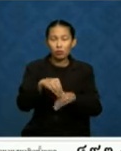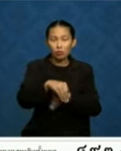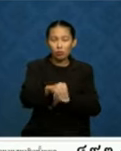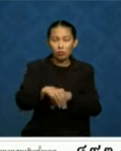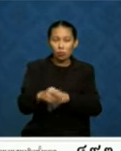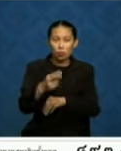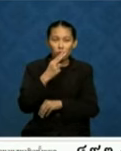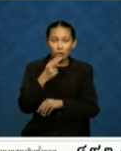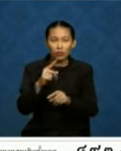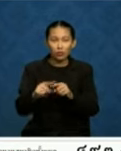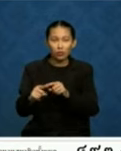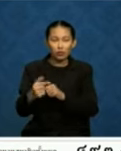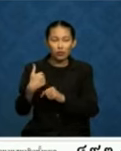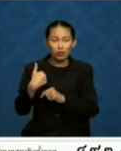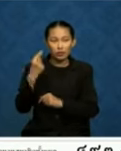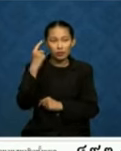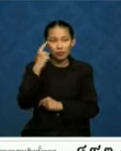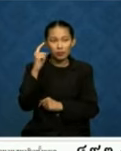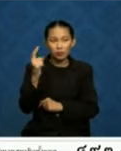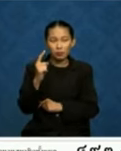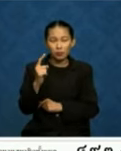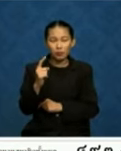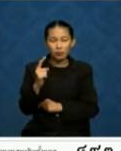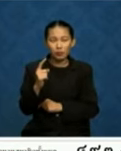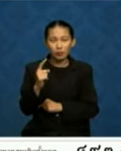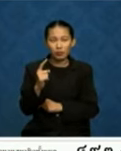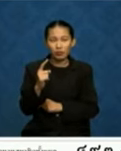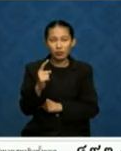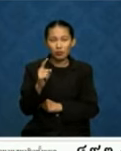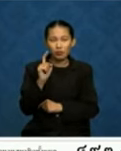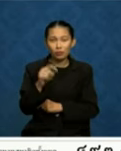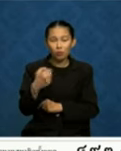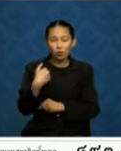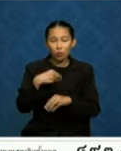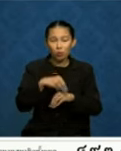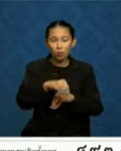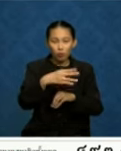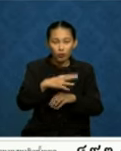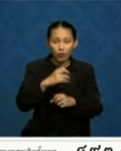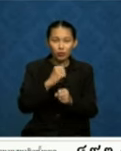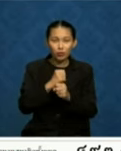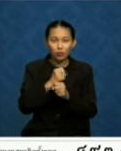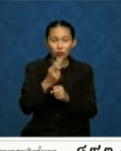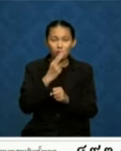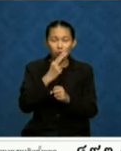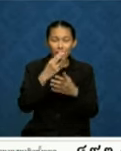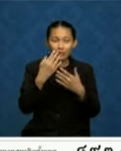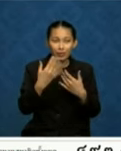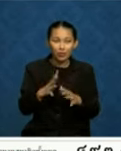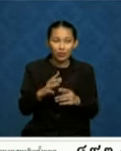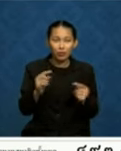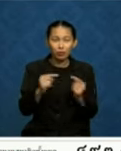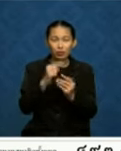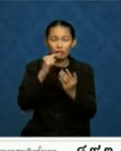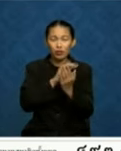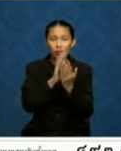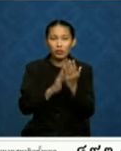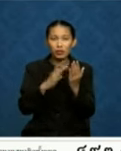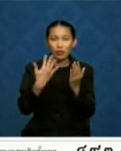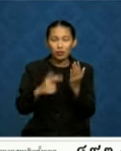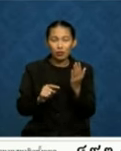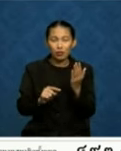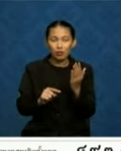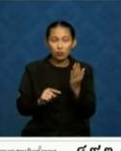าสูบนั้นนอกเหนือจากที่เราจะต้องปลูกแล้วผลิตยาสูบในประเทศแล้วนะครับเ